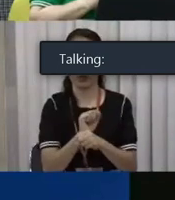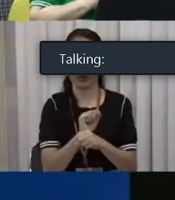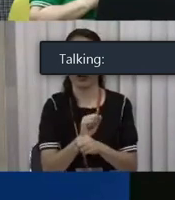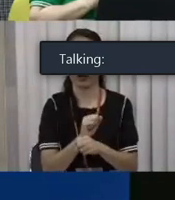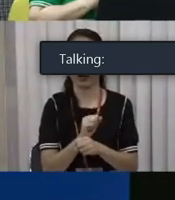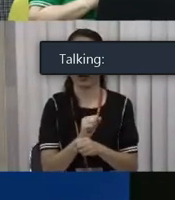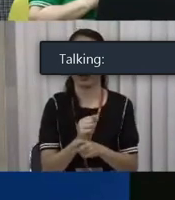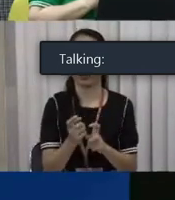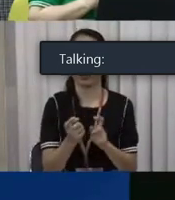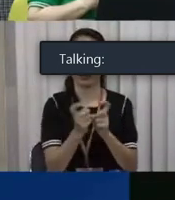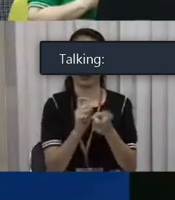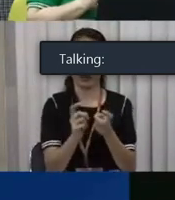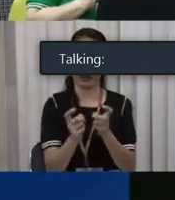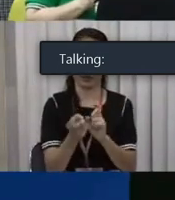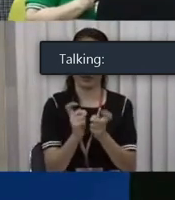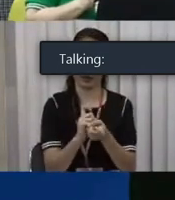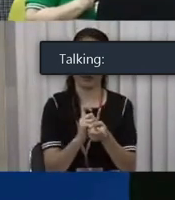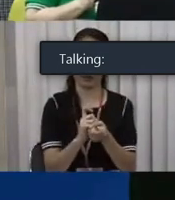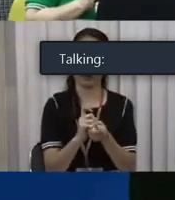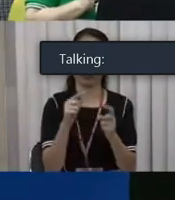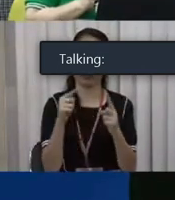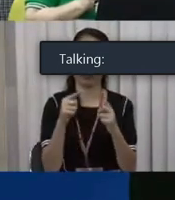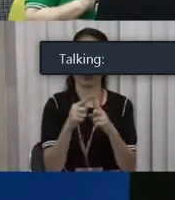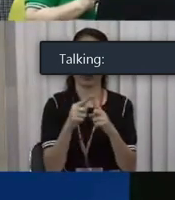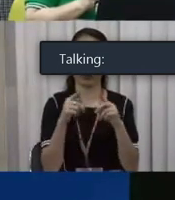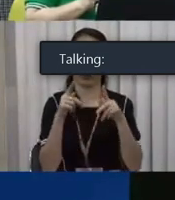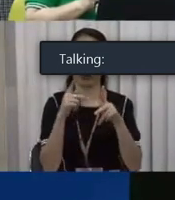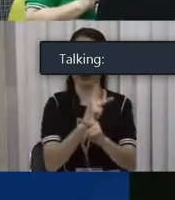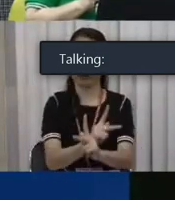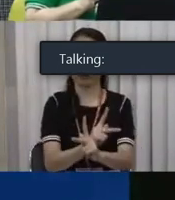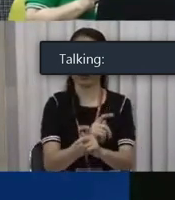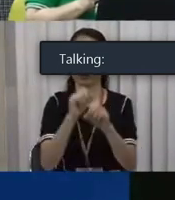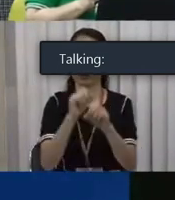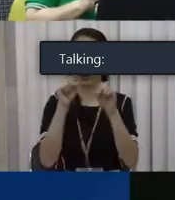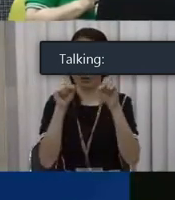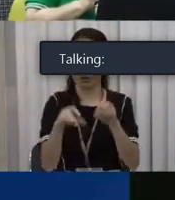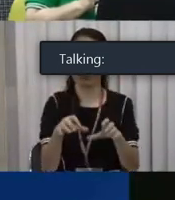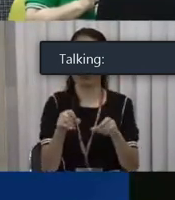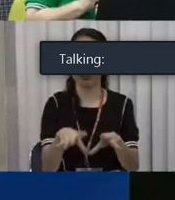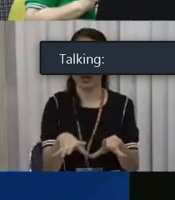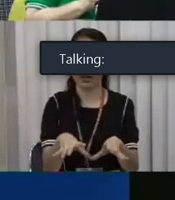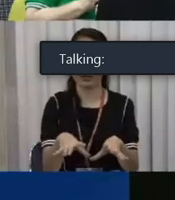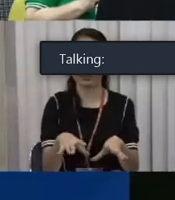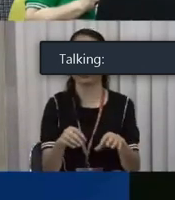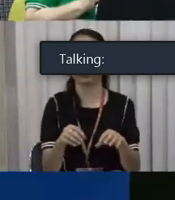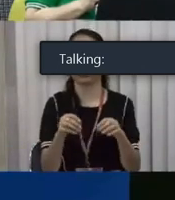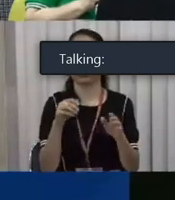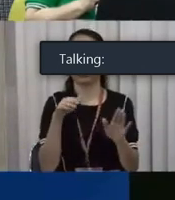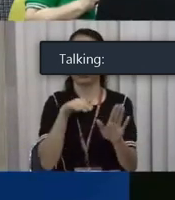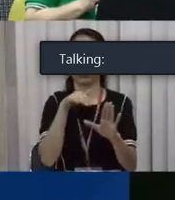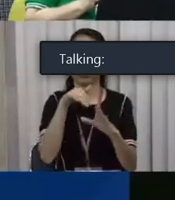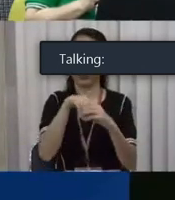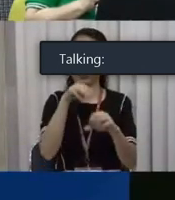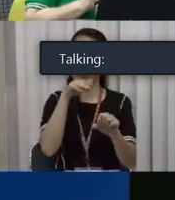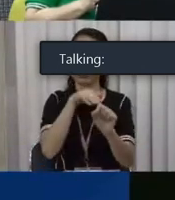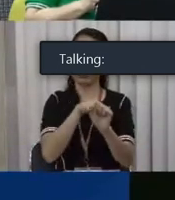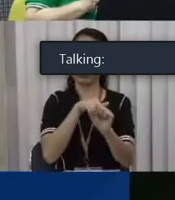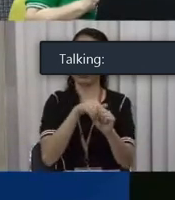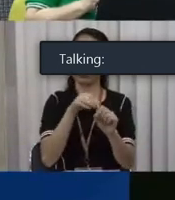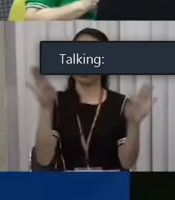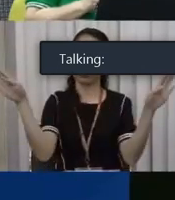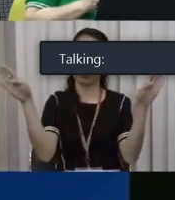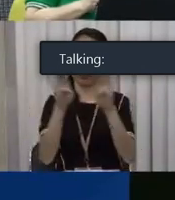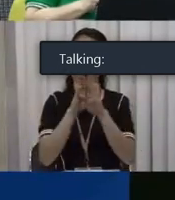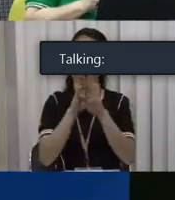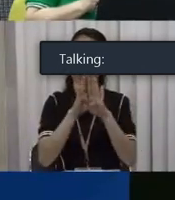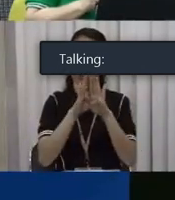Retrenchment to prevent losses. So instead nga manira ta, at least naapatay ma-save nga mga